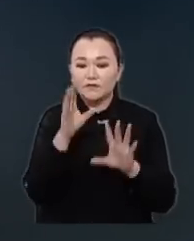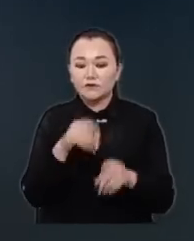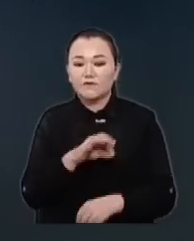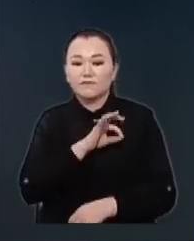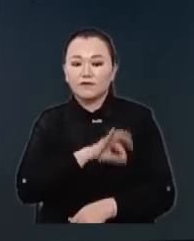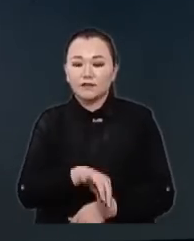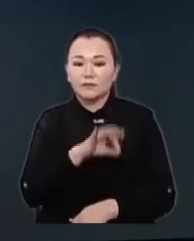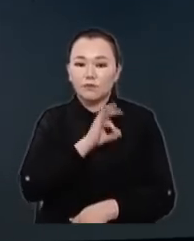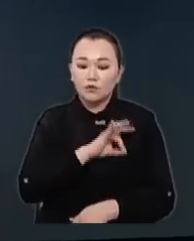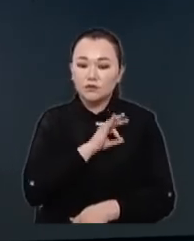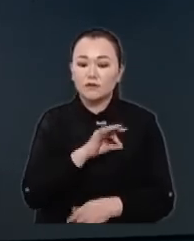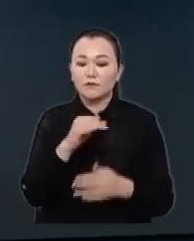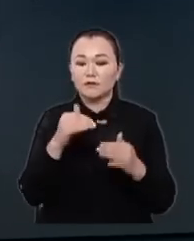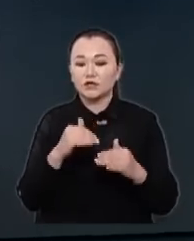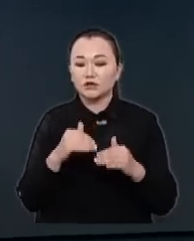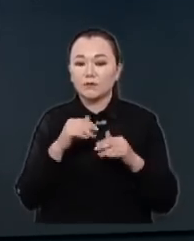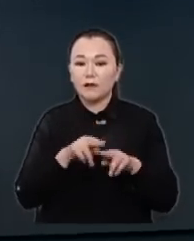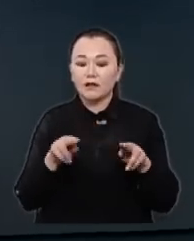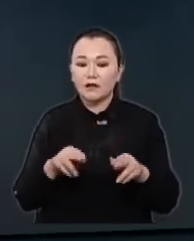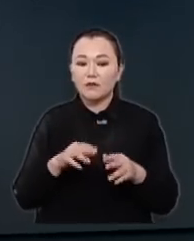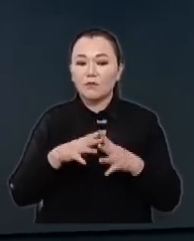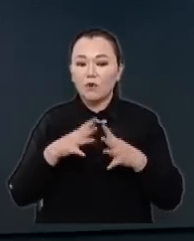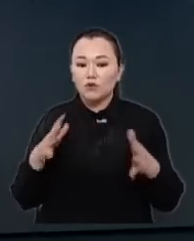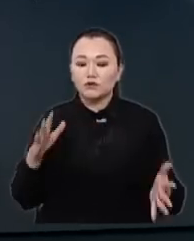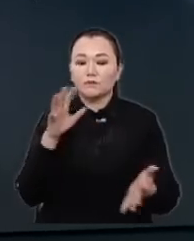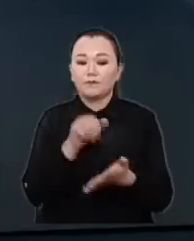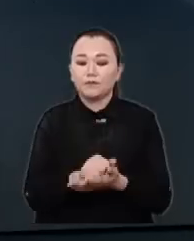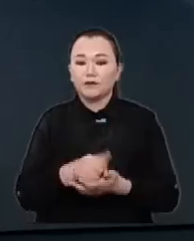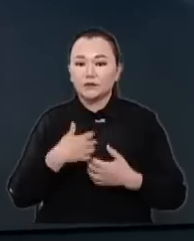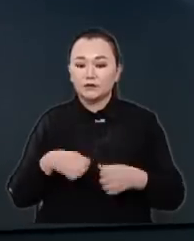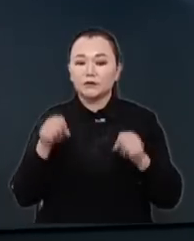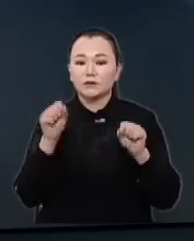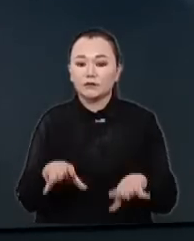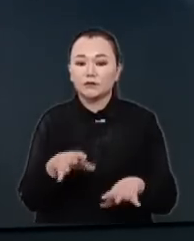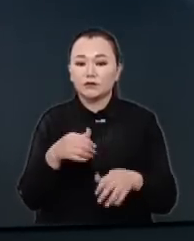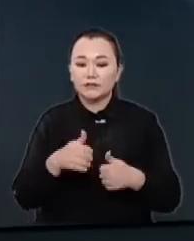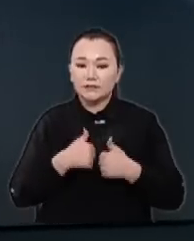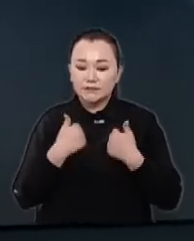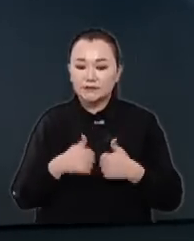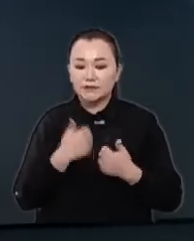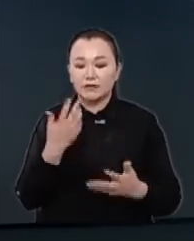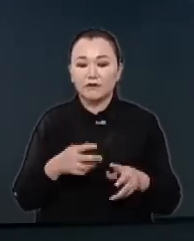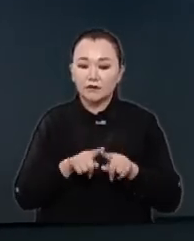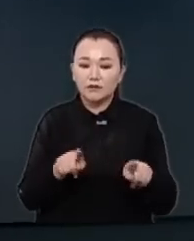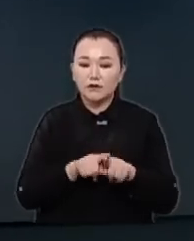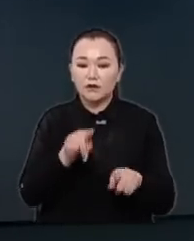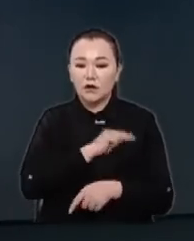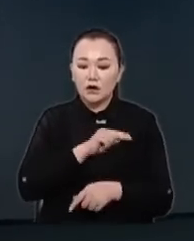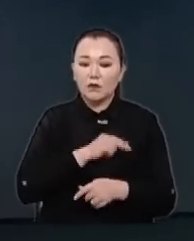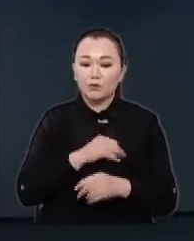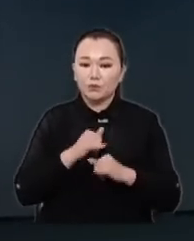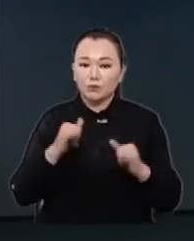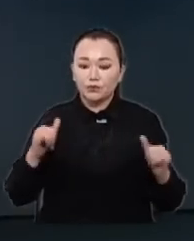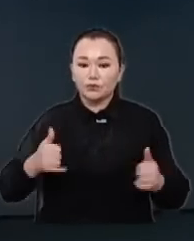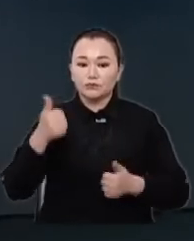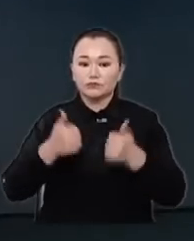тиімді пайдаланып, төменгі палатадан мейлінше көбірек орын алуға күш салып жатыр. Сол үшін болар үгіт жұмыстары жаңа қарқын алып,